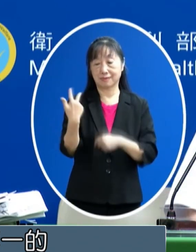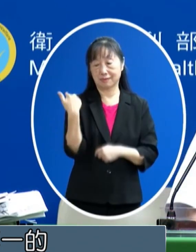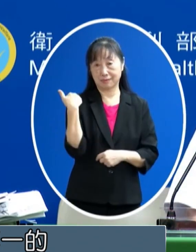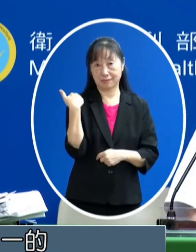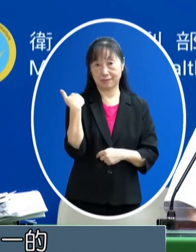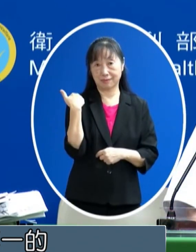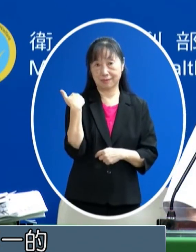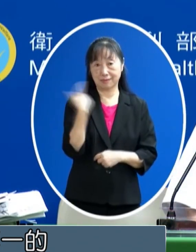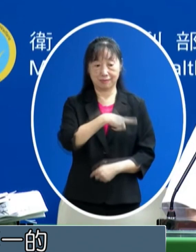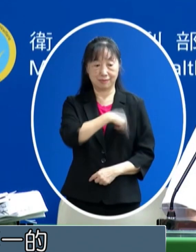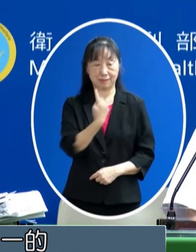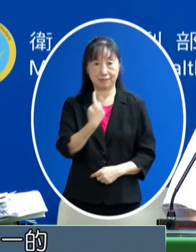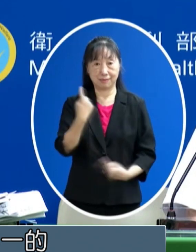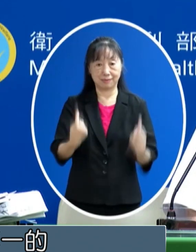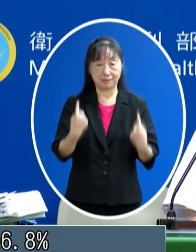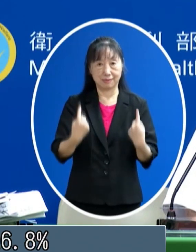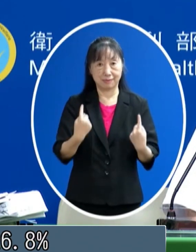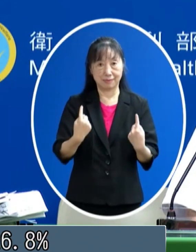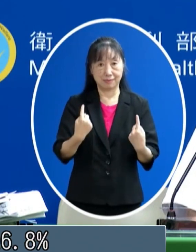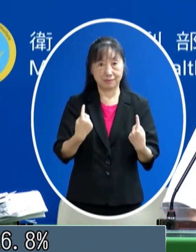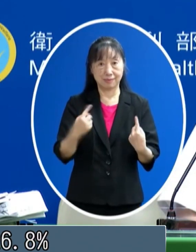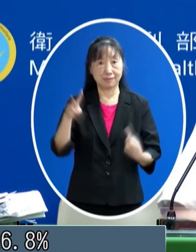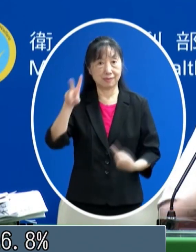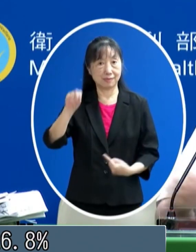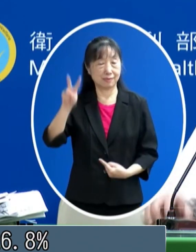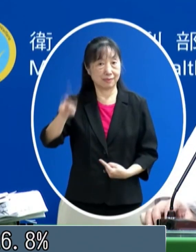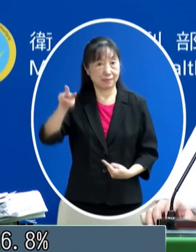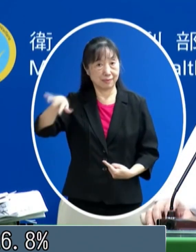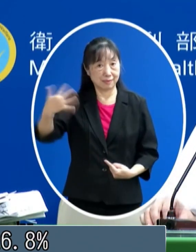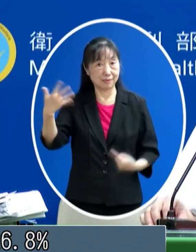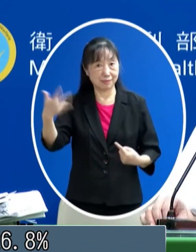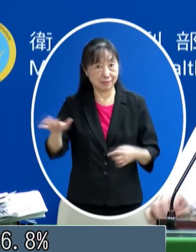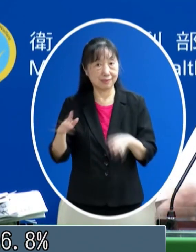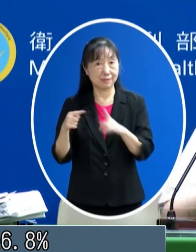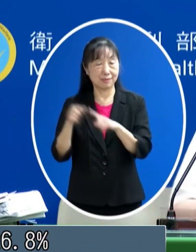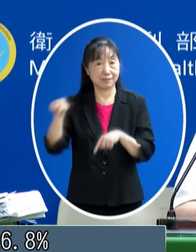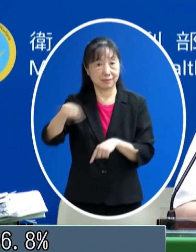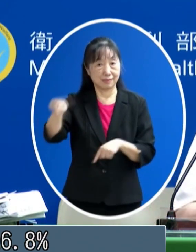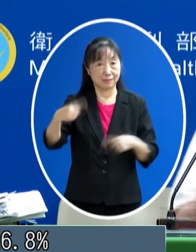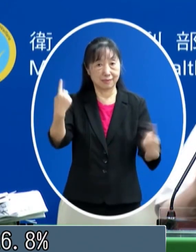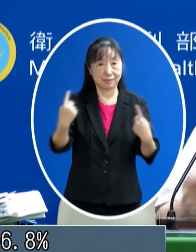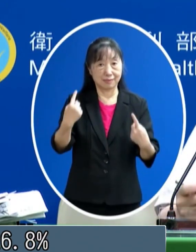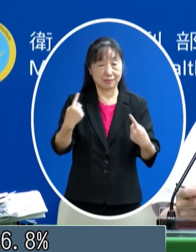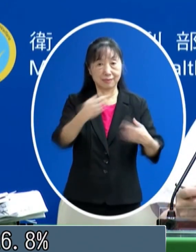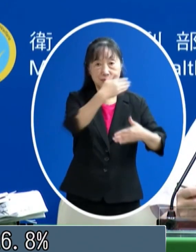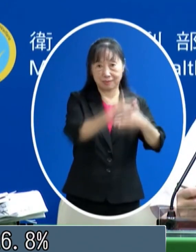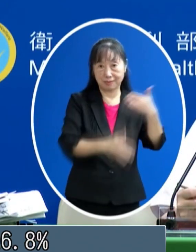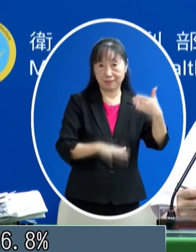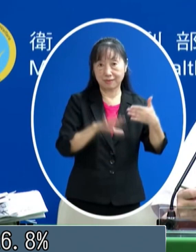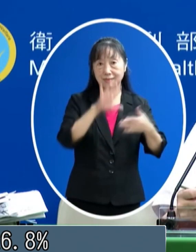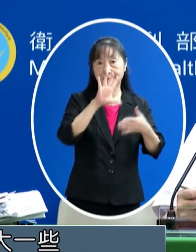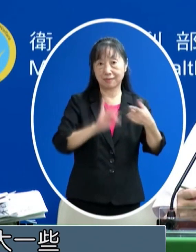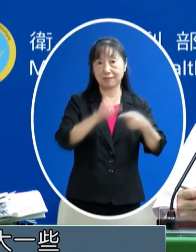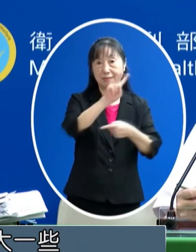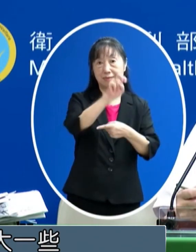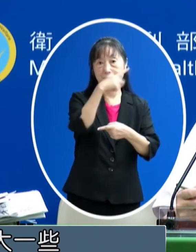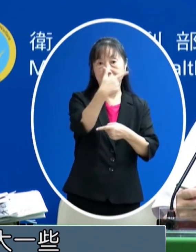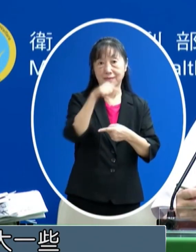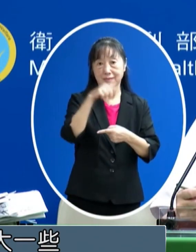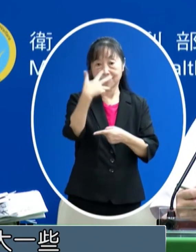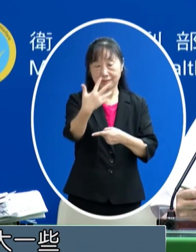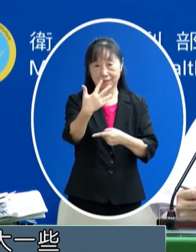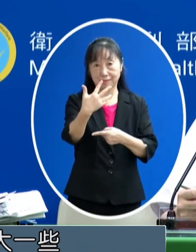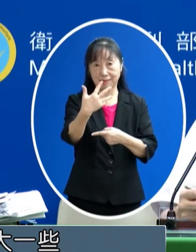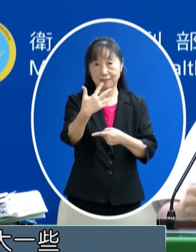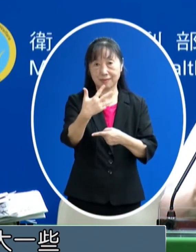个礼拜的礼拜一哈的22500多位哈，是降低了26.8%，哦，看起来这